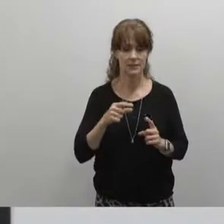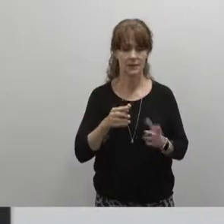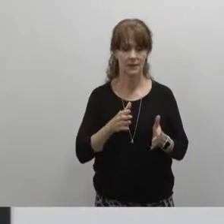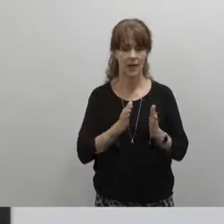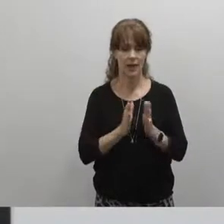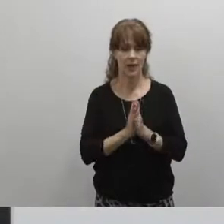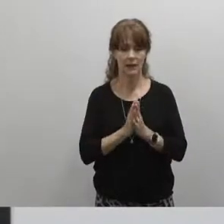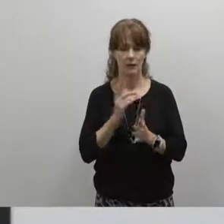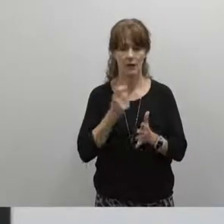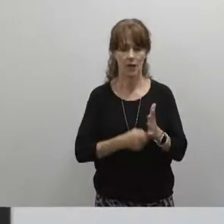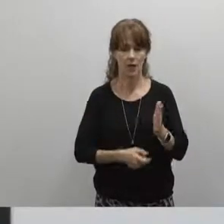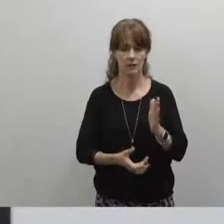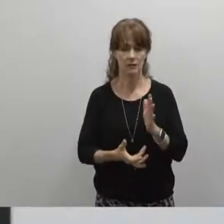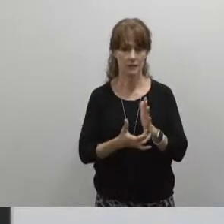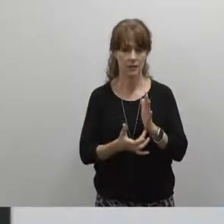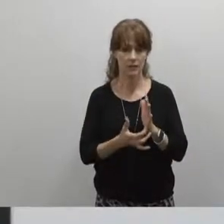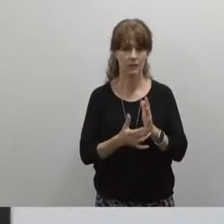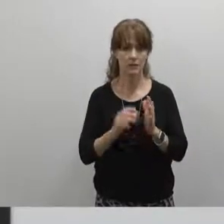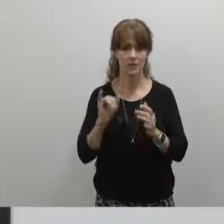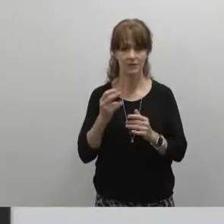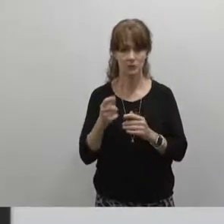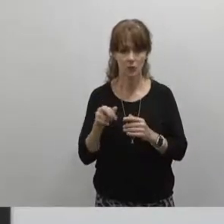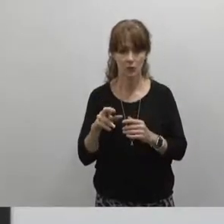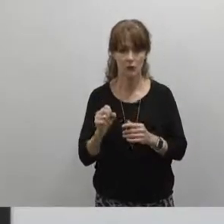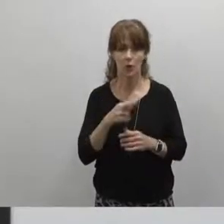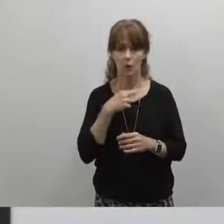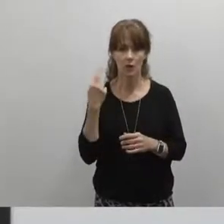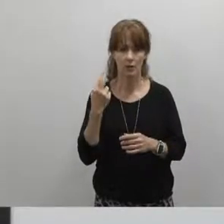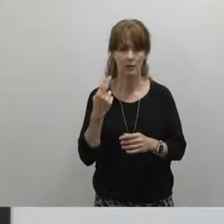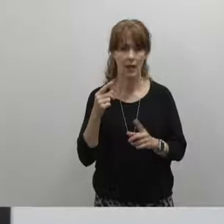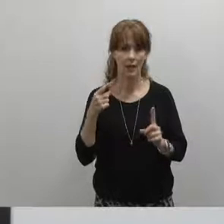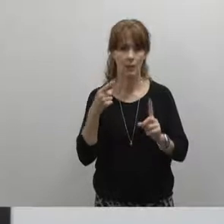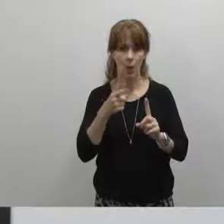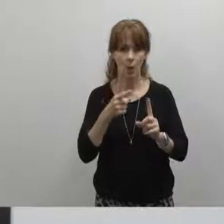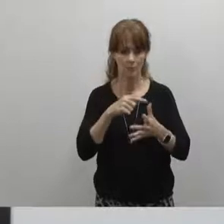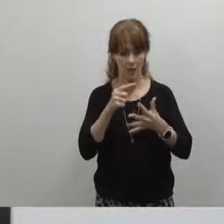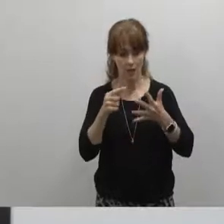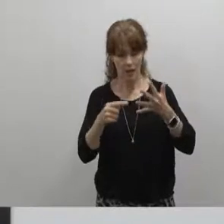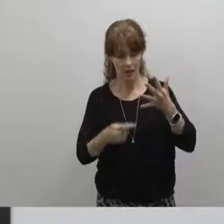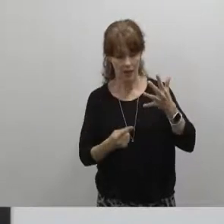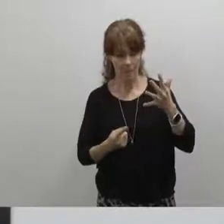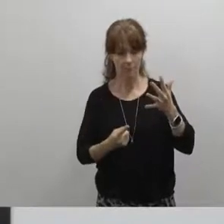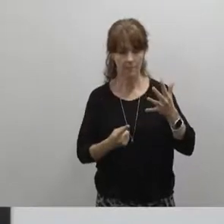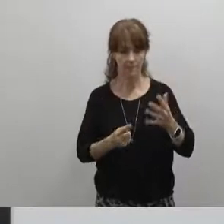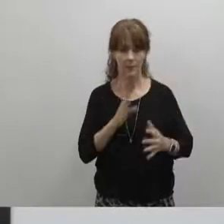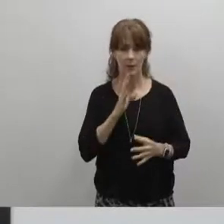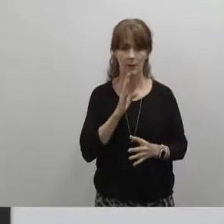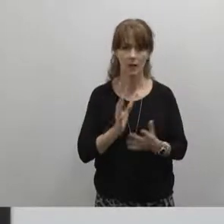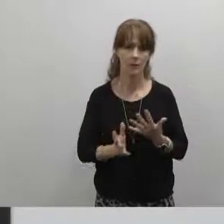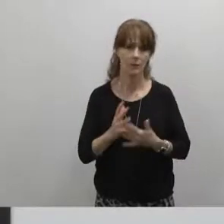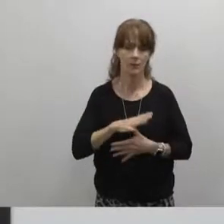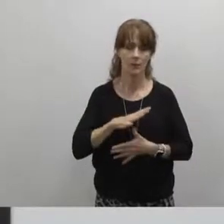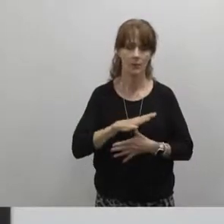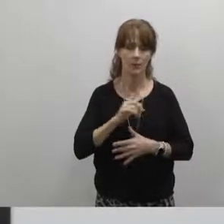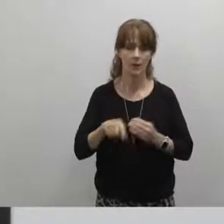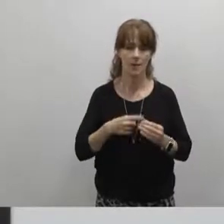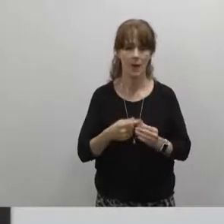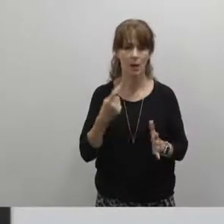chia bị sai cứ thà việc tiêu tô nâng cao prà về trái về chia hai nâng cao prà thà về